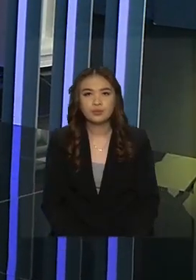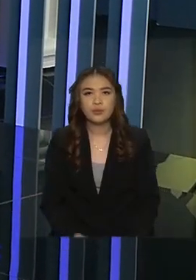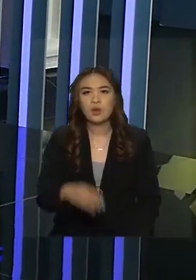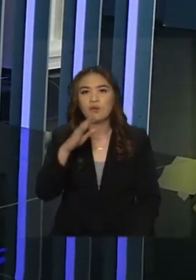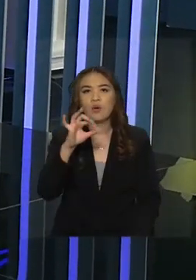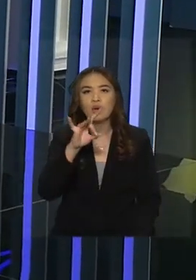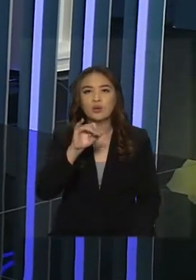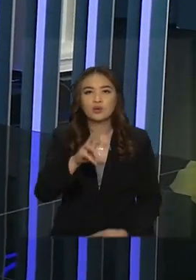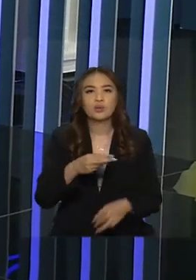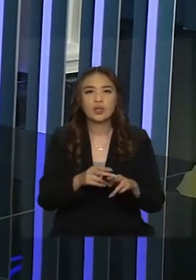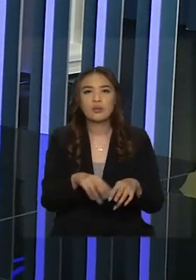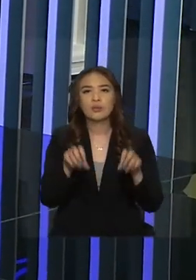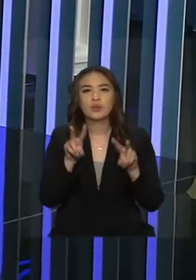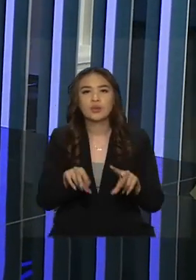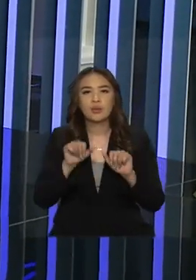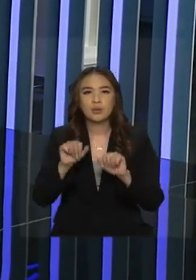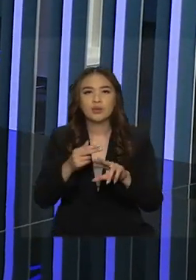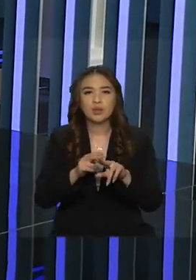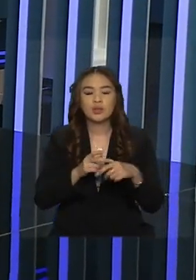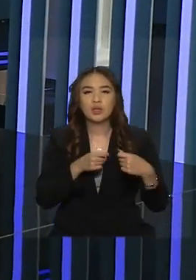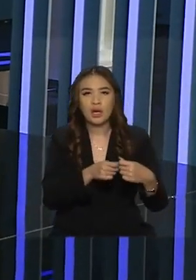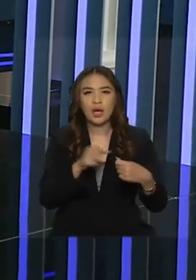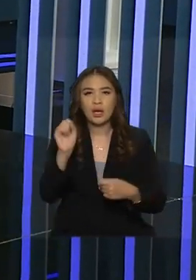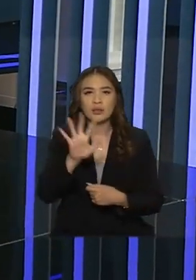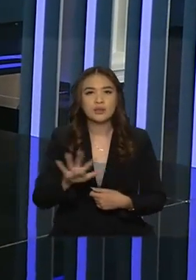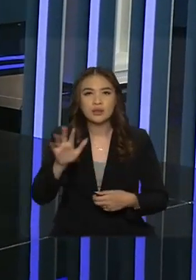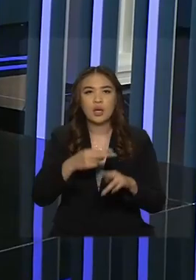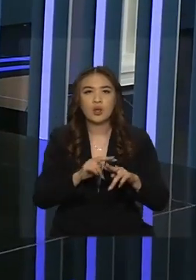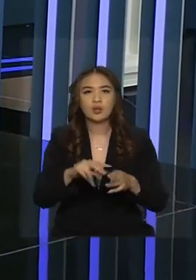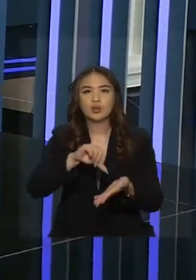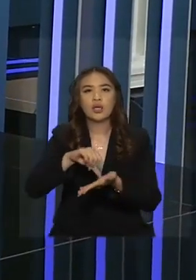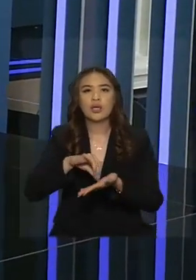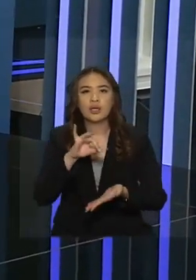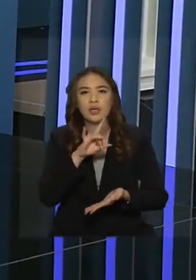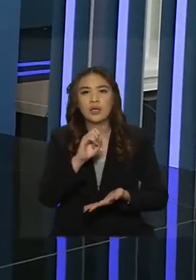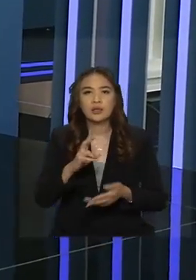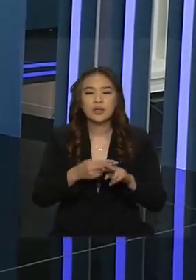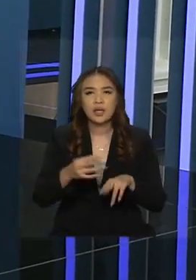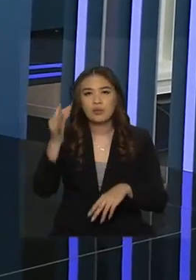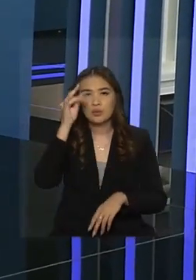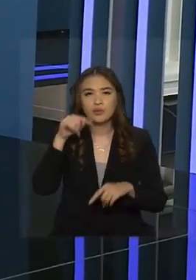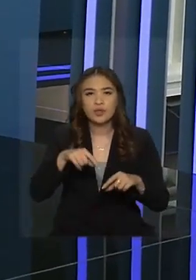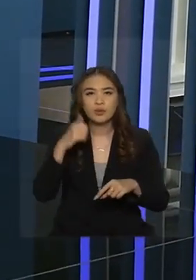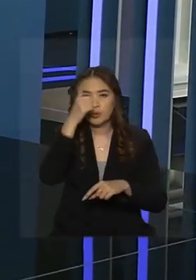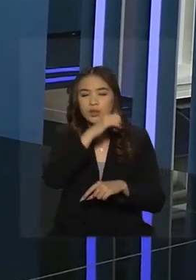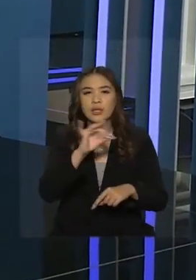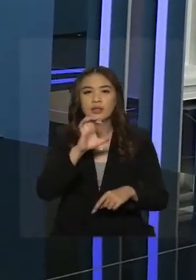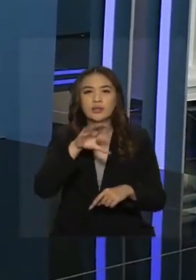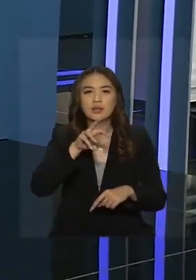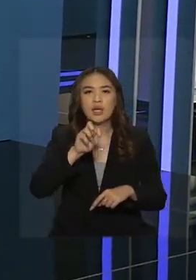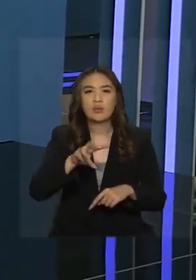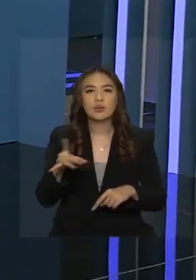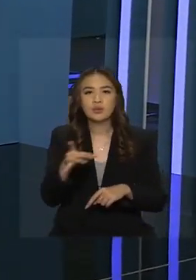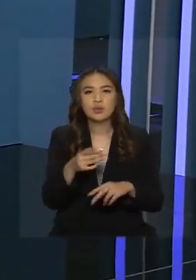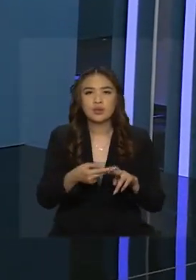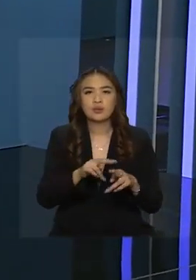на форуме по безопасности и сотрудничеству в Азии участвуют и представители Ирана напомню в этом году исламская республика вступила